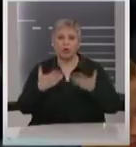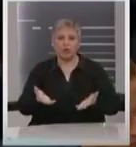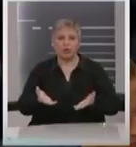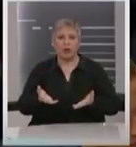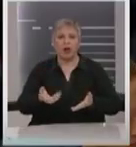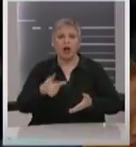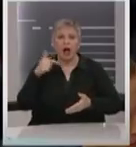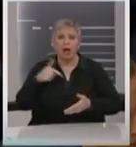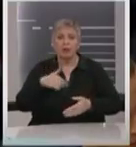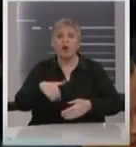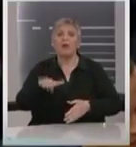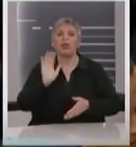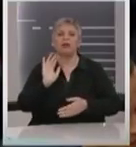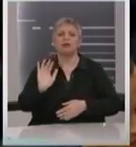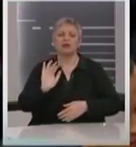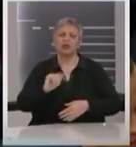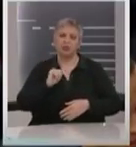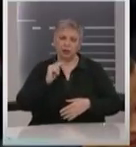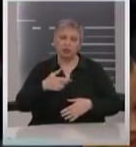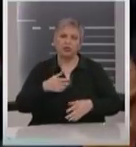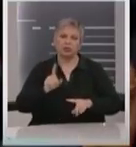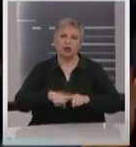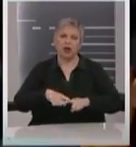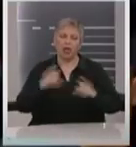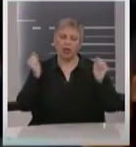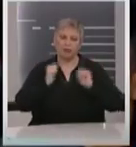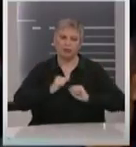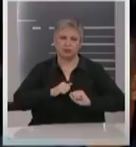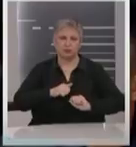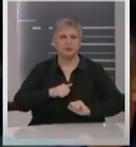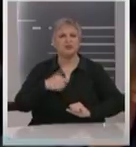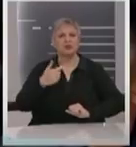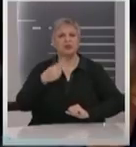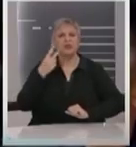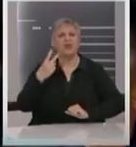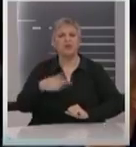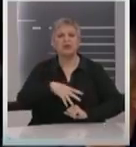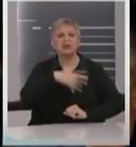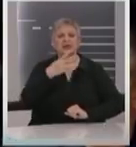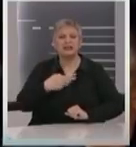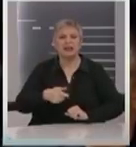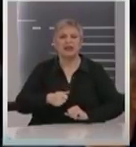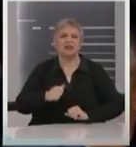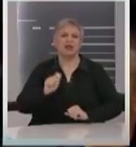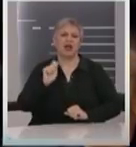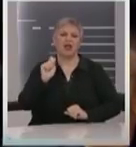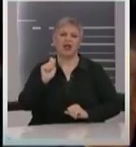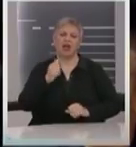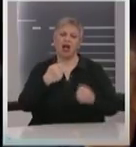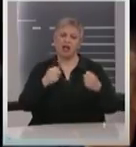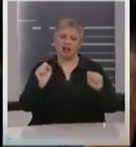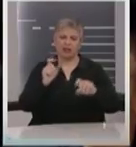Ελλάδα. Και μέσα σε όλα τα άλλα, η κυβέρνηση ΣΥΡΙΖΑ ΑΝΕΛ πανηγυρίζει για την έξοδο της χώρας από τα